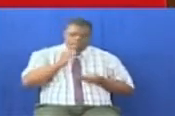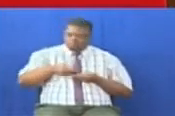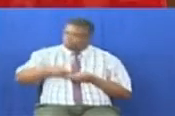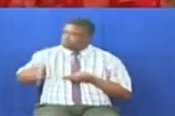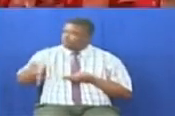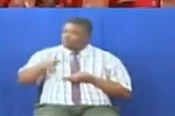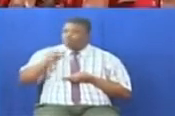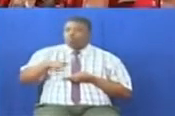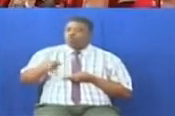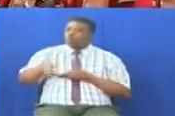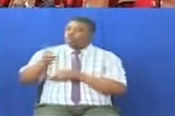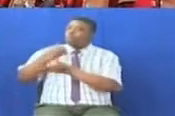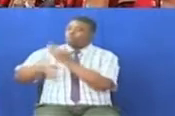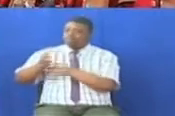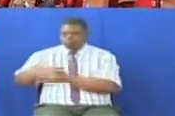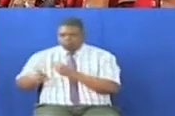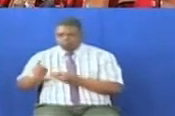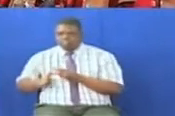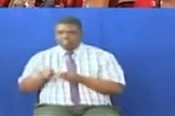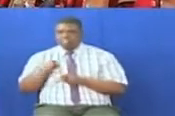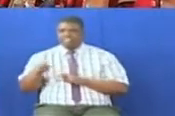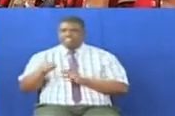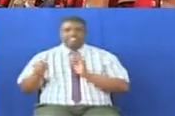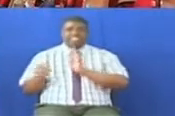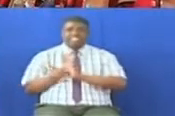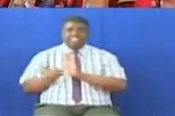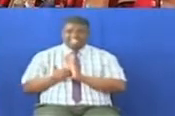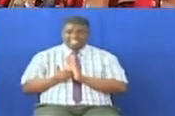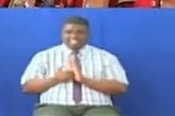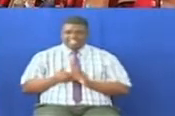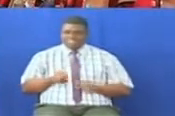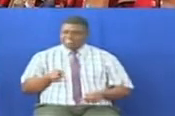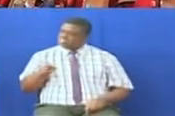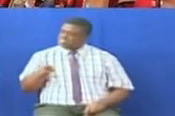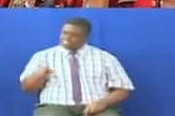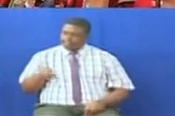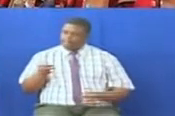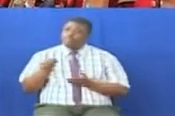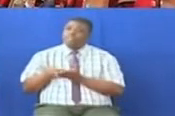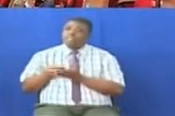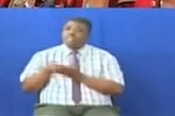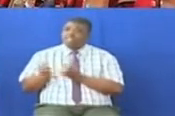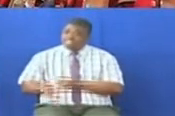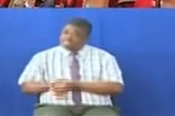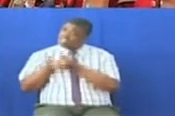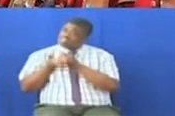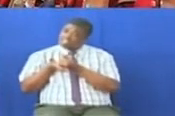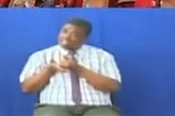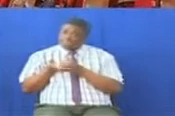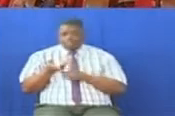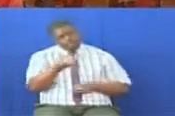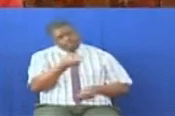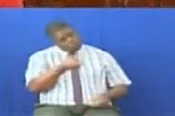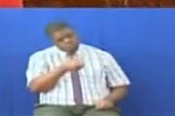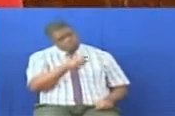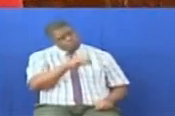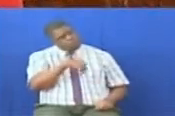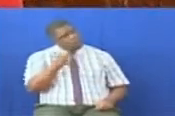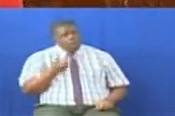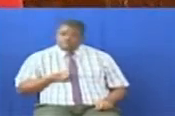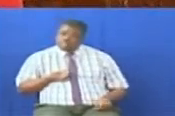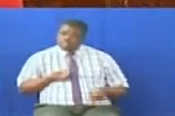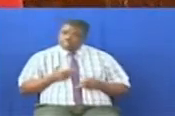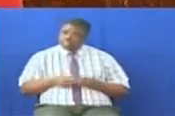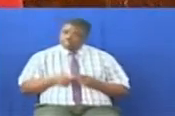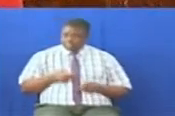ni sheria na ninaamini kwamba hizi pesa zinasaidia sana katika kwa ajili ya mikopo hii wanawake. Na tunaona